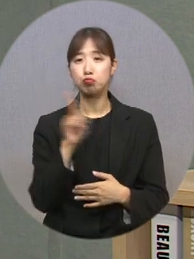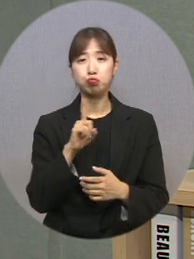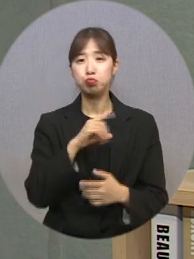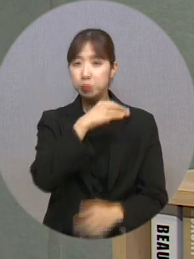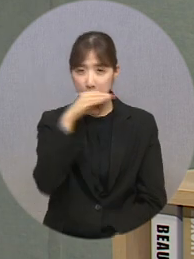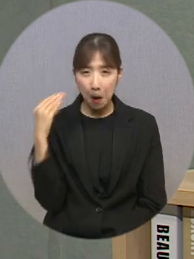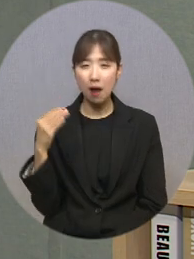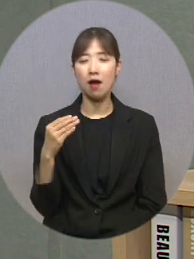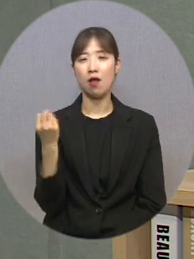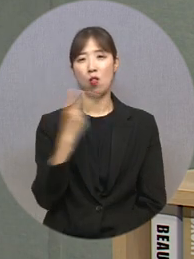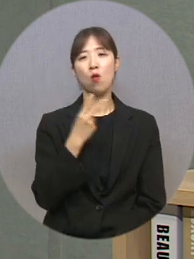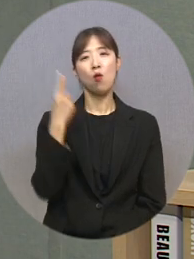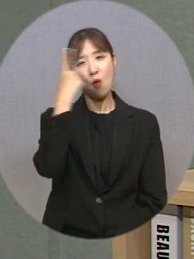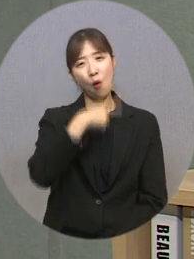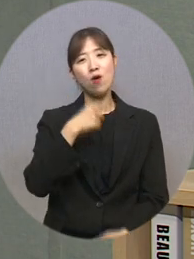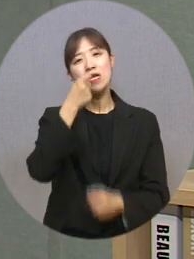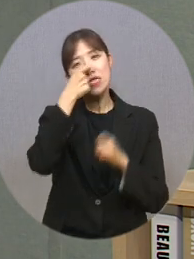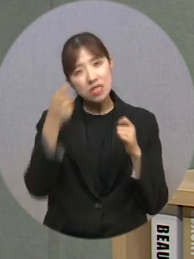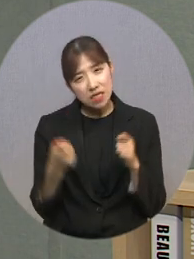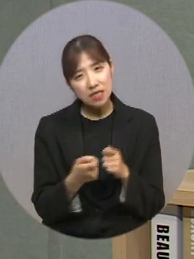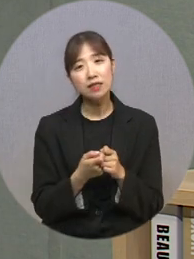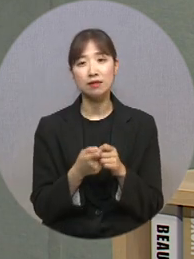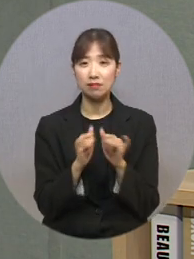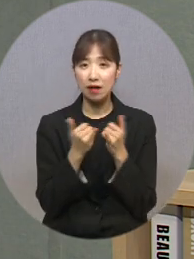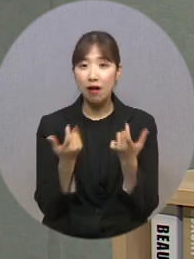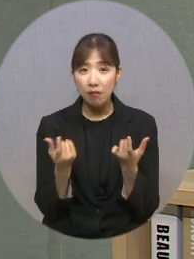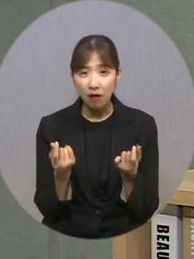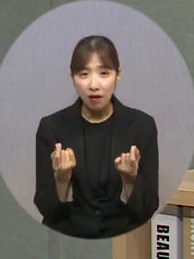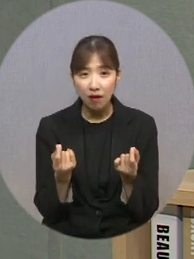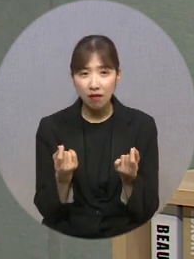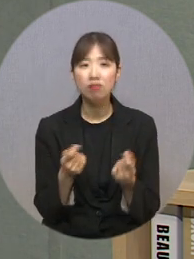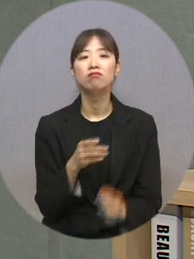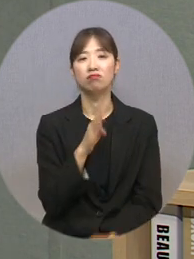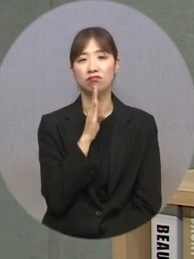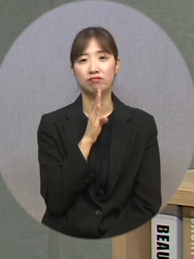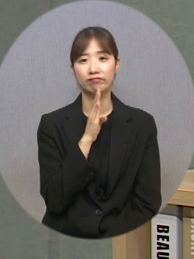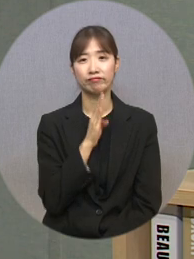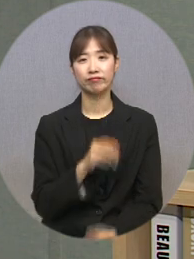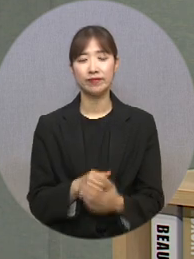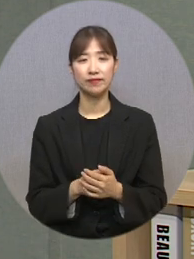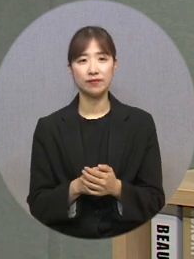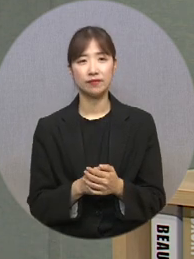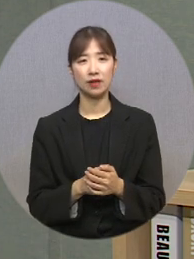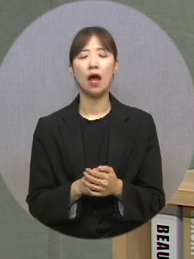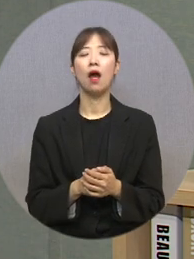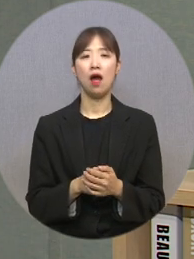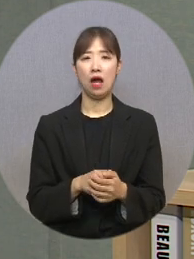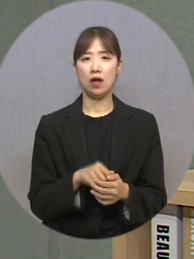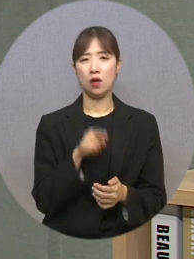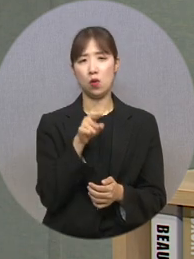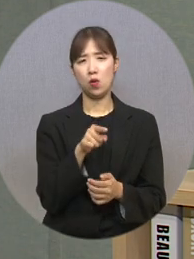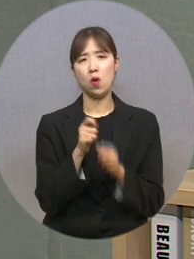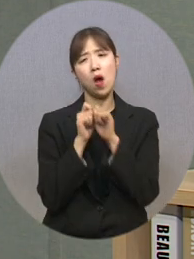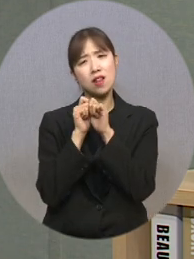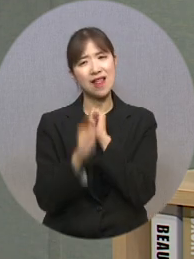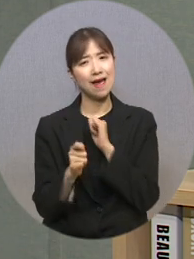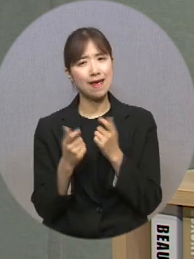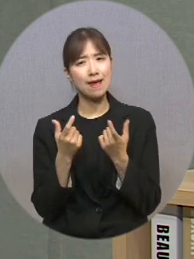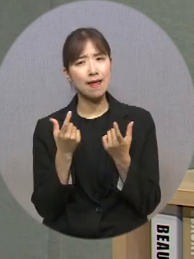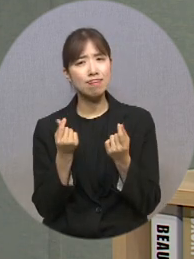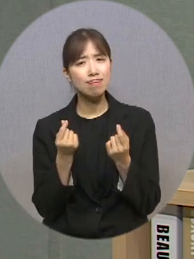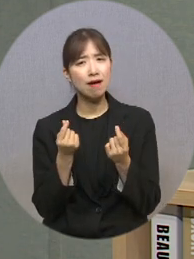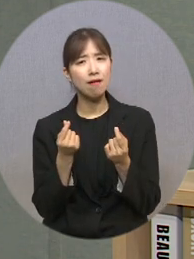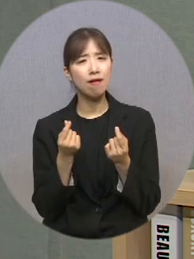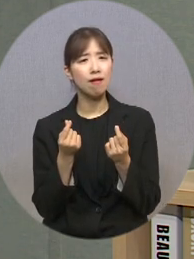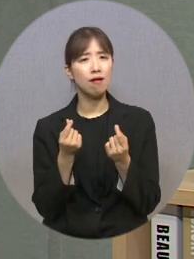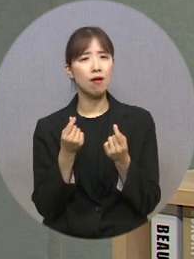있는 또는 안면이 있는 그런 경우도 많이 예, 예, 접근을 예. 하잖아요. 예, 예. 그런데 이제 아 이것이 사기